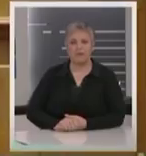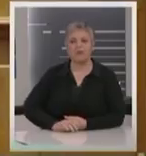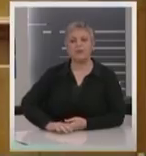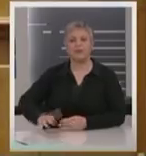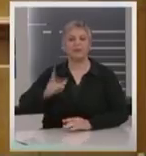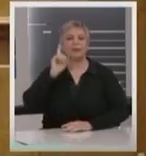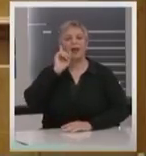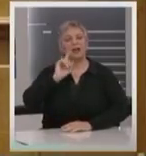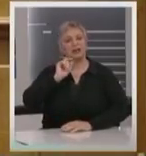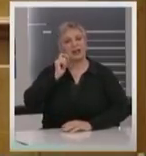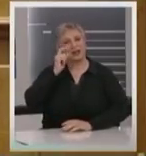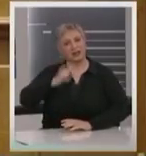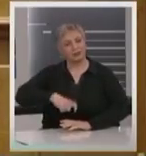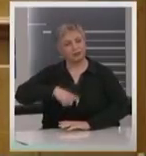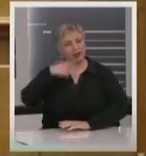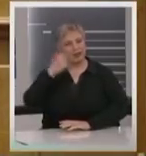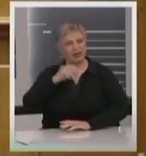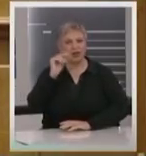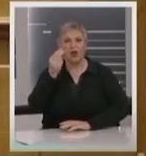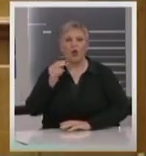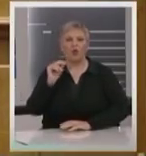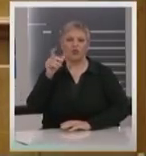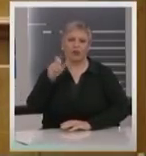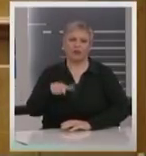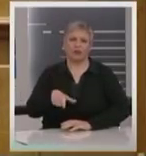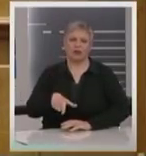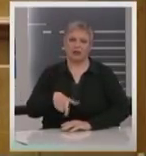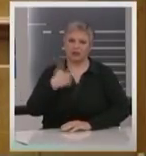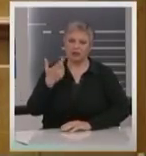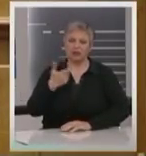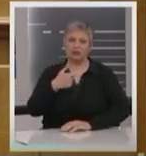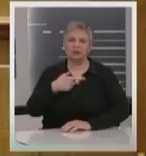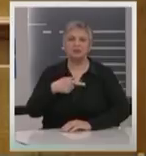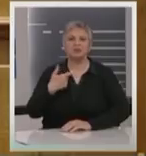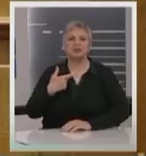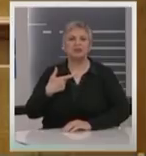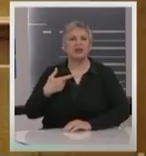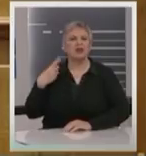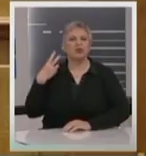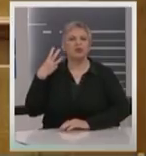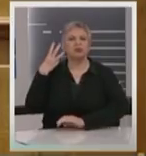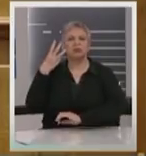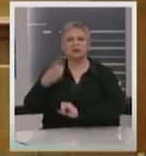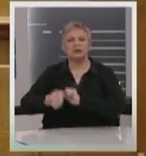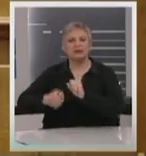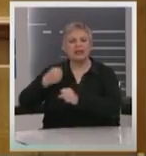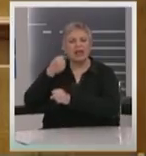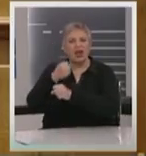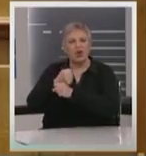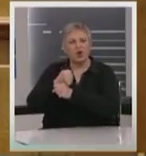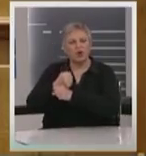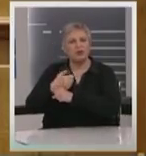Κυρίες και κύριοι βουλευτές, συμπληρώνονται αυτές τις μέρες 3 χρόνια από